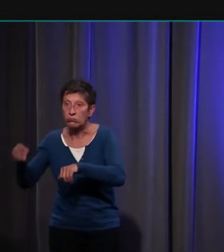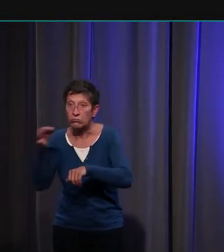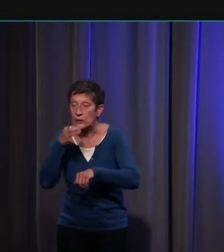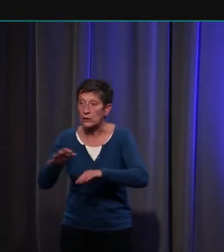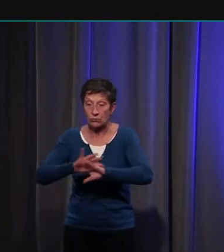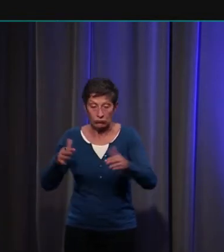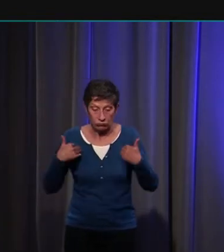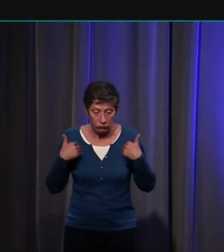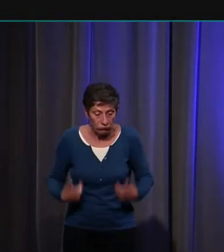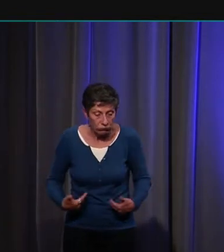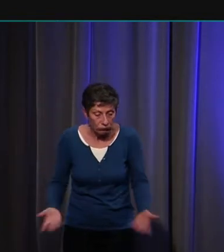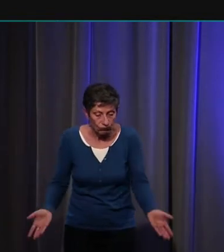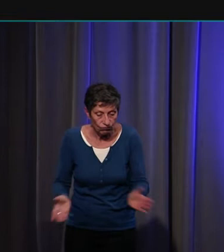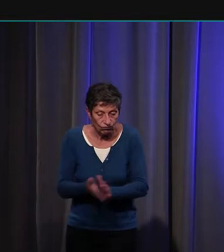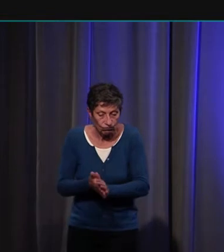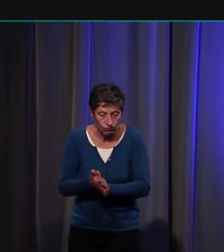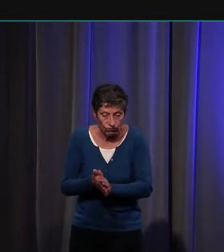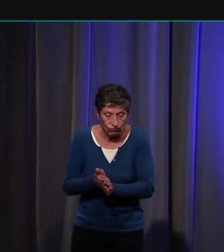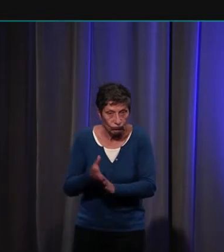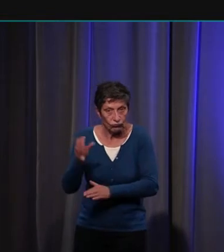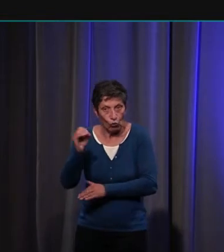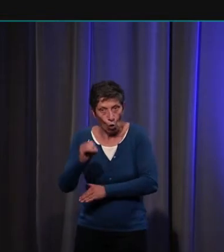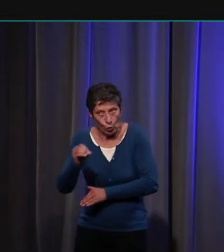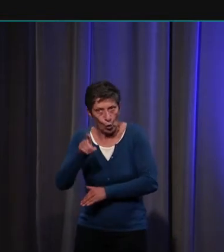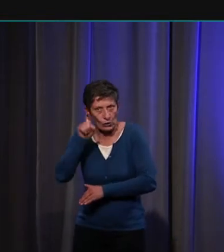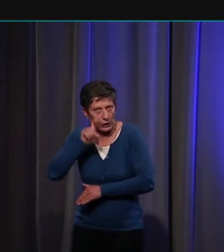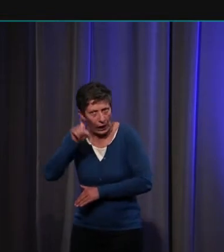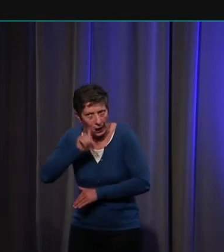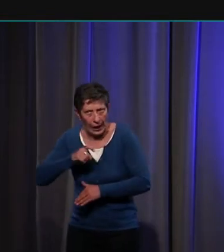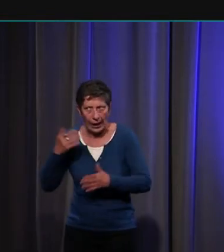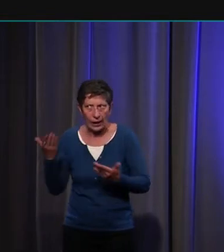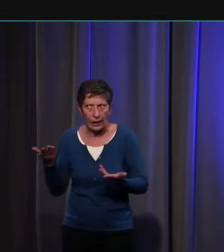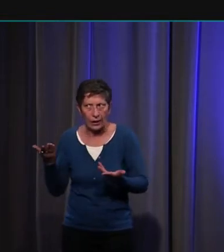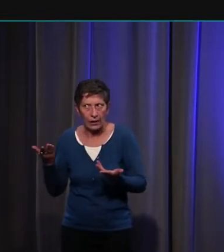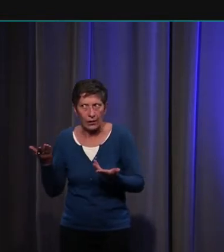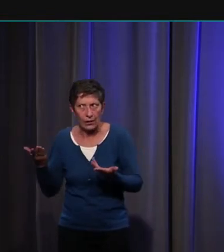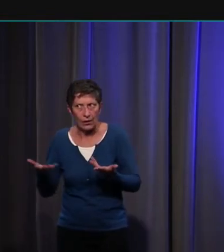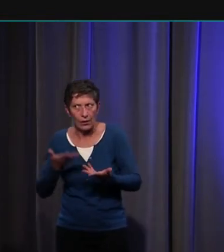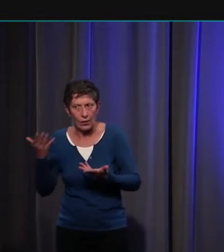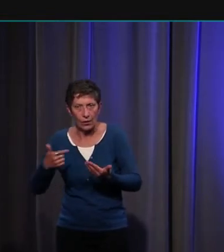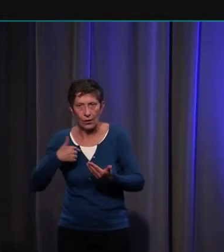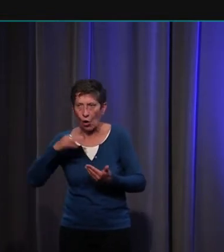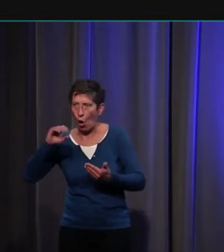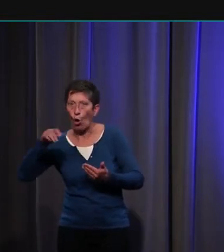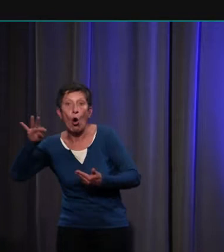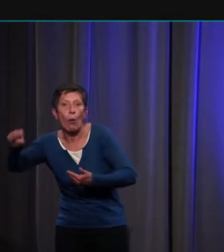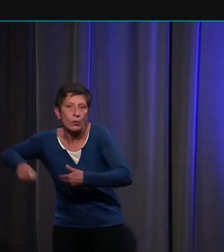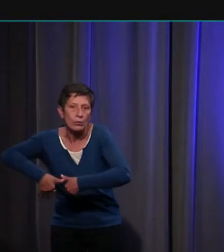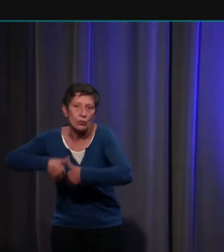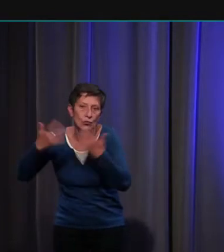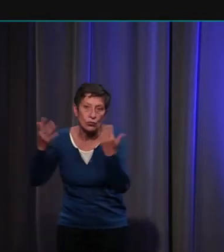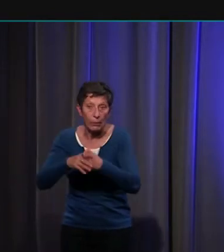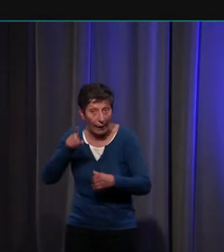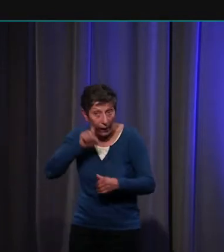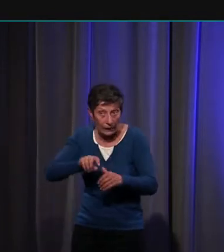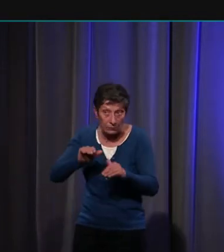suis orthodoxe grecque je suis je suis coptes je suis mais malgré ce